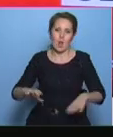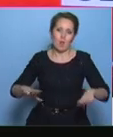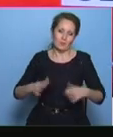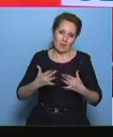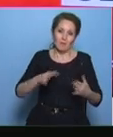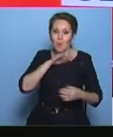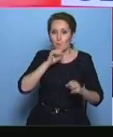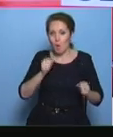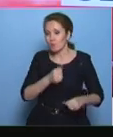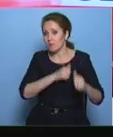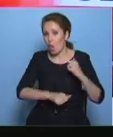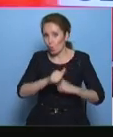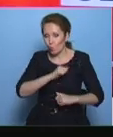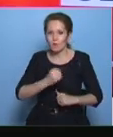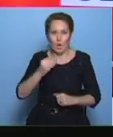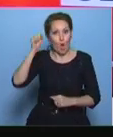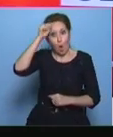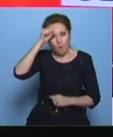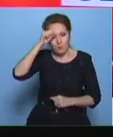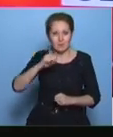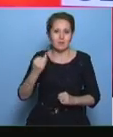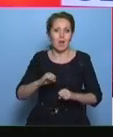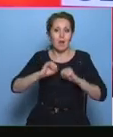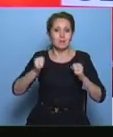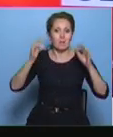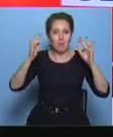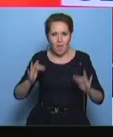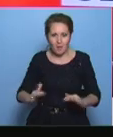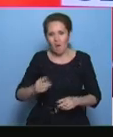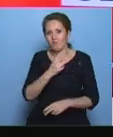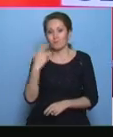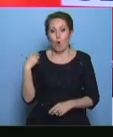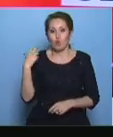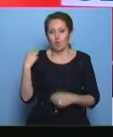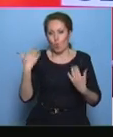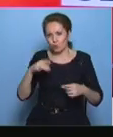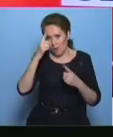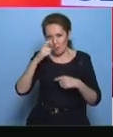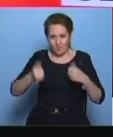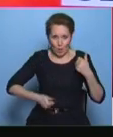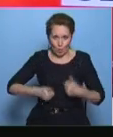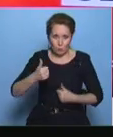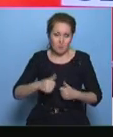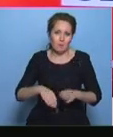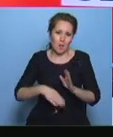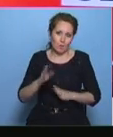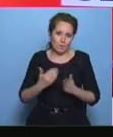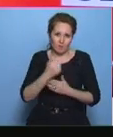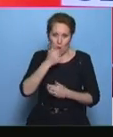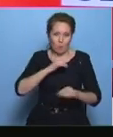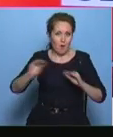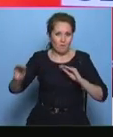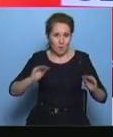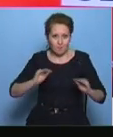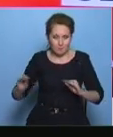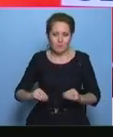наступающего года – ледяные овечки. В Можге объявлен ставший уже традиционным конкурс на самое лучшее новогоднее оформление. В течение нескольких недель